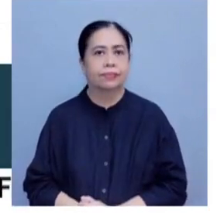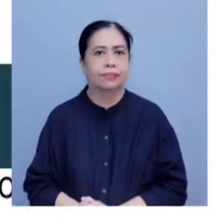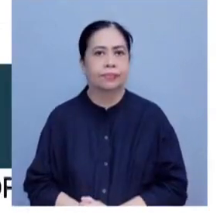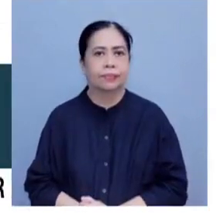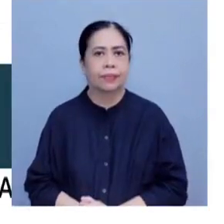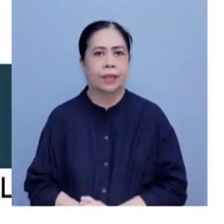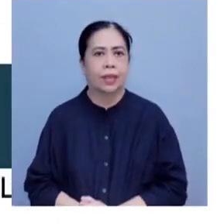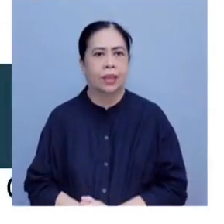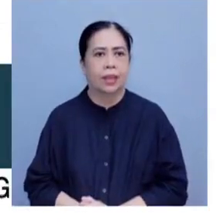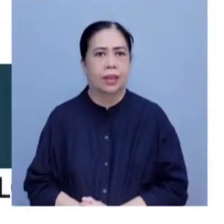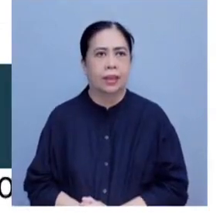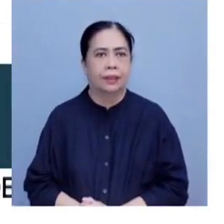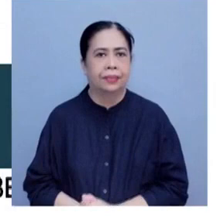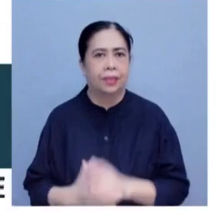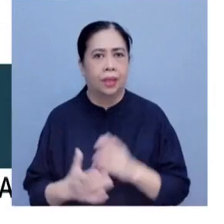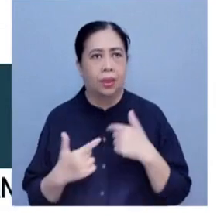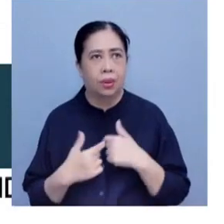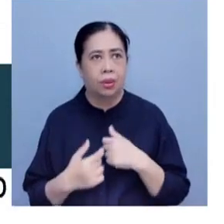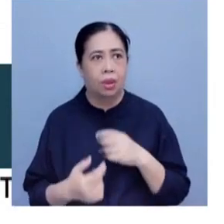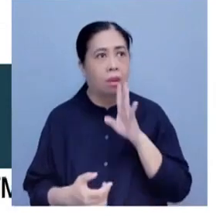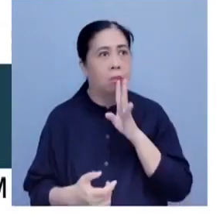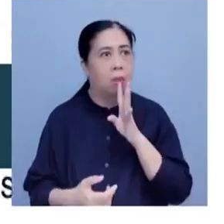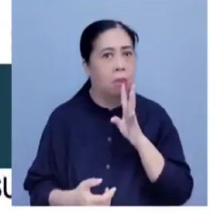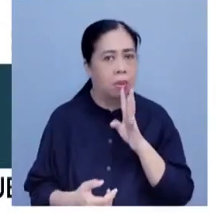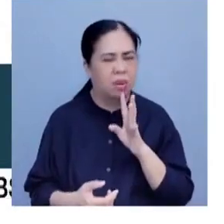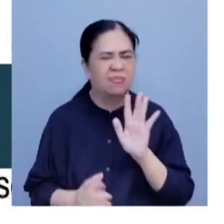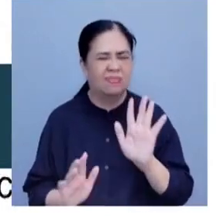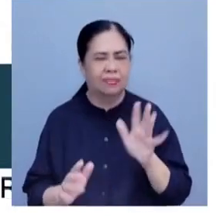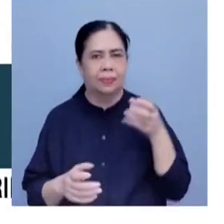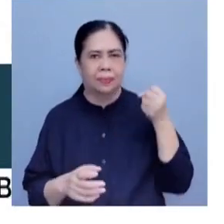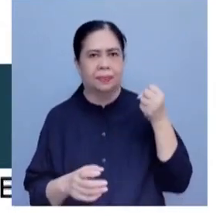I reserve the instance na ako'y magkukomento sa tamang panahon.